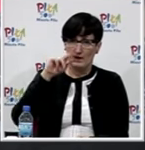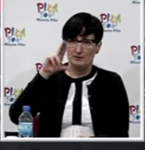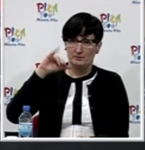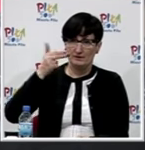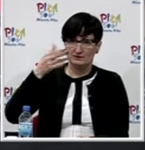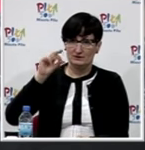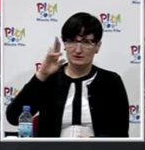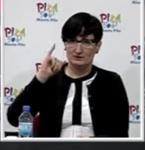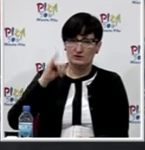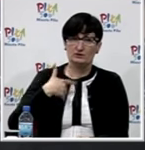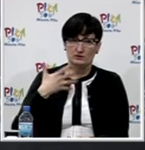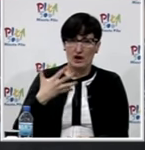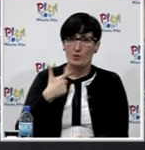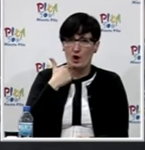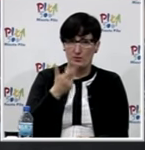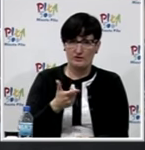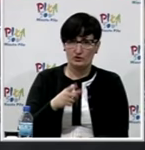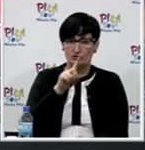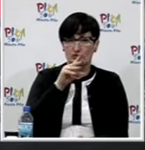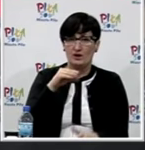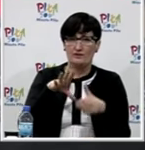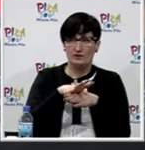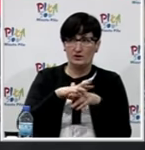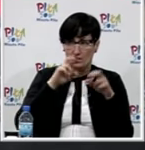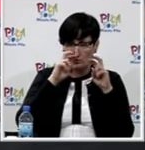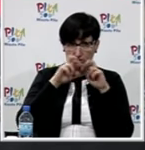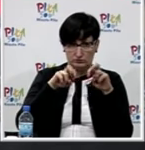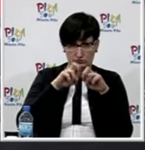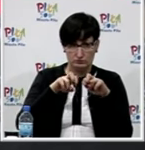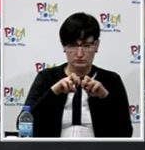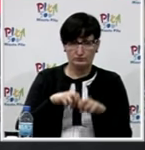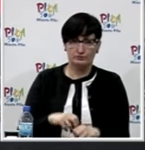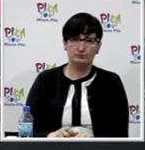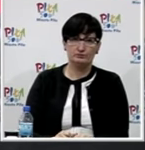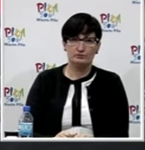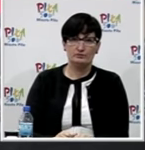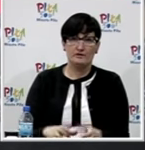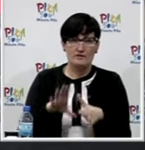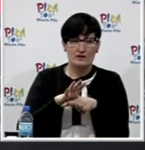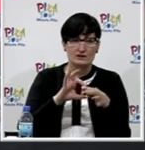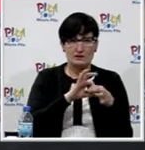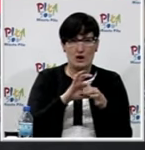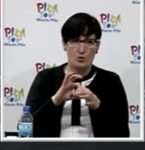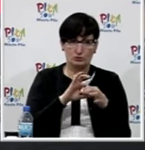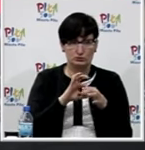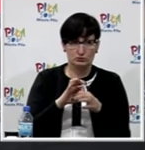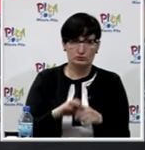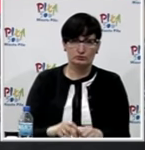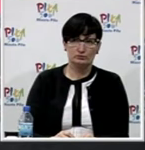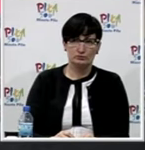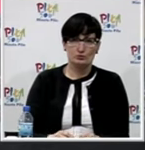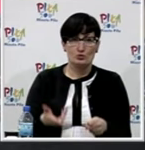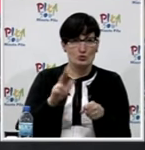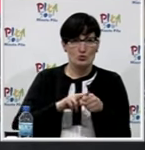W trakcie tej analizy załącznika, który żeśmy uzyskali, który nie był